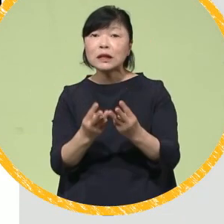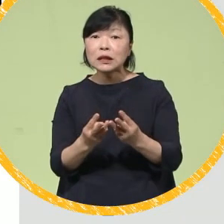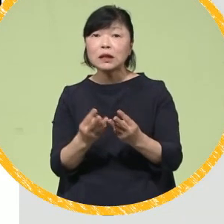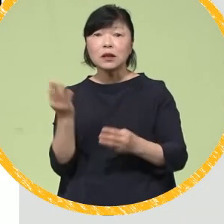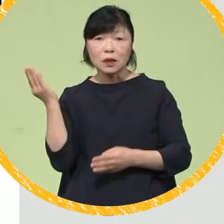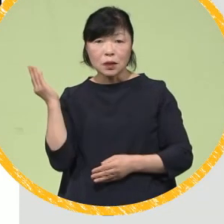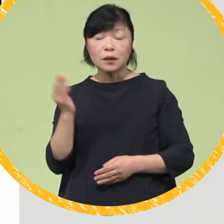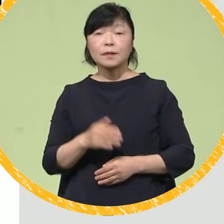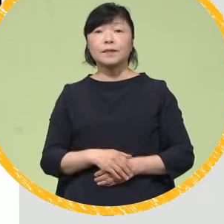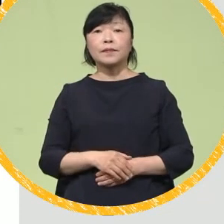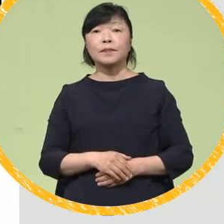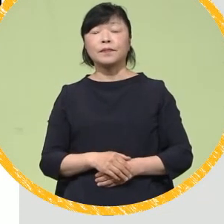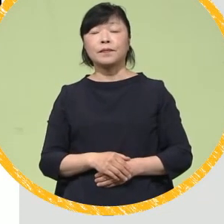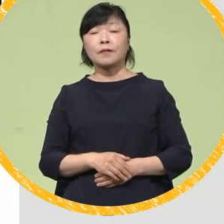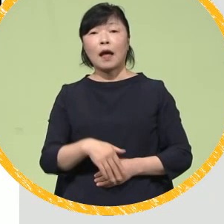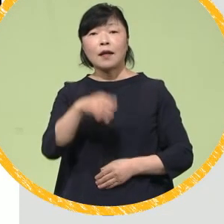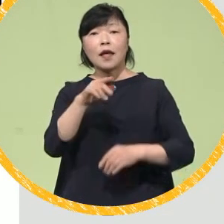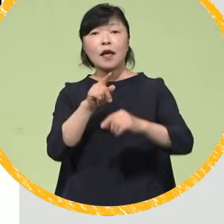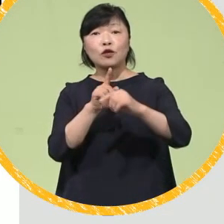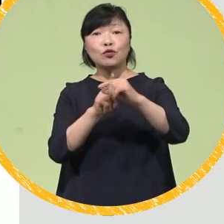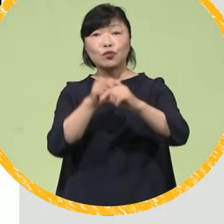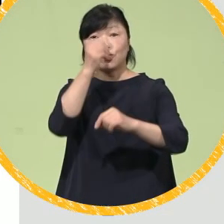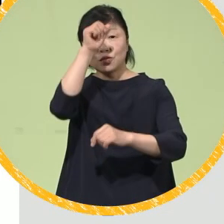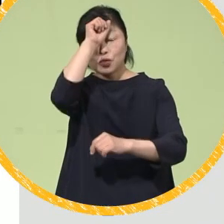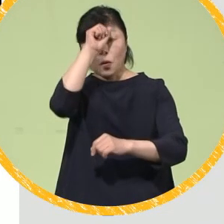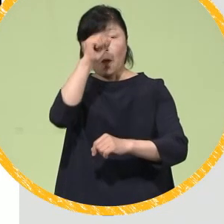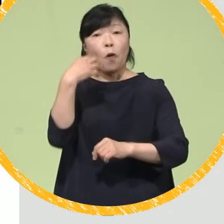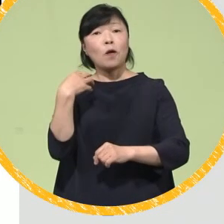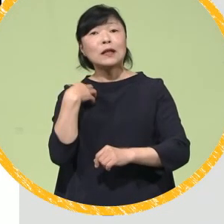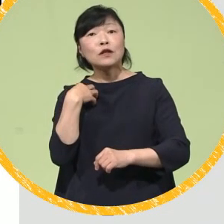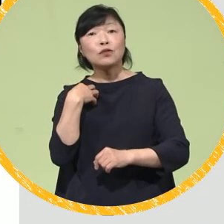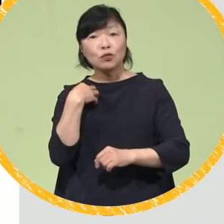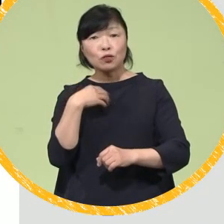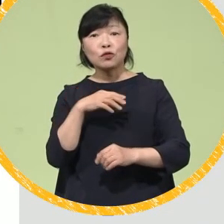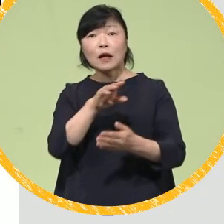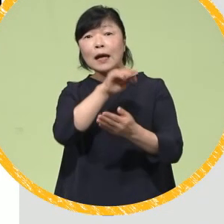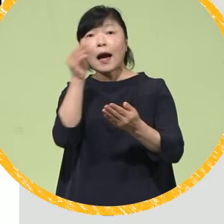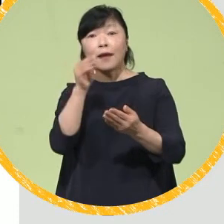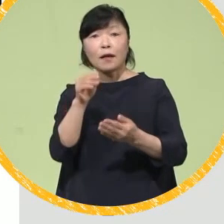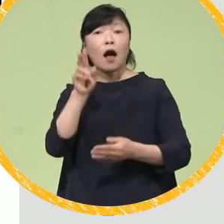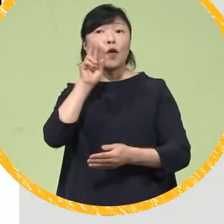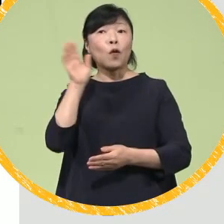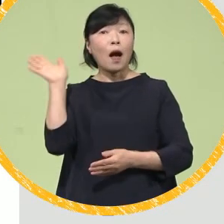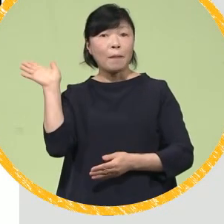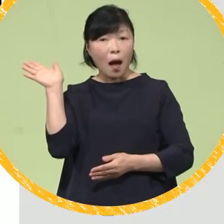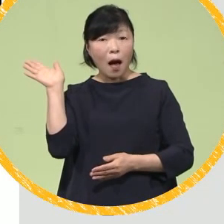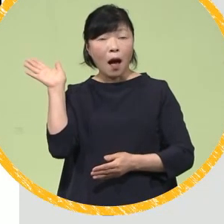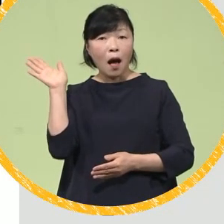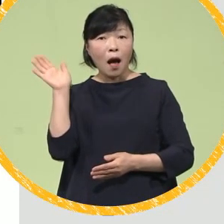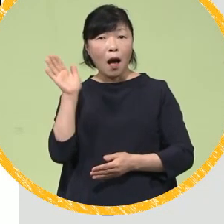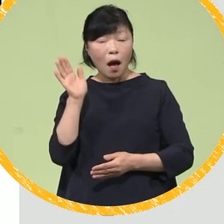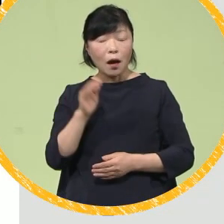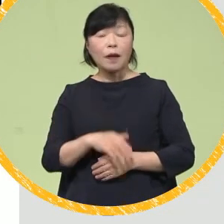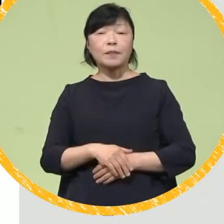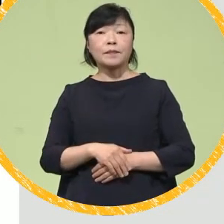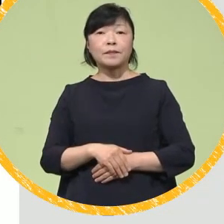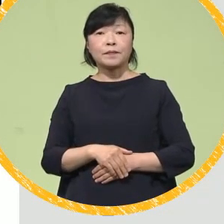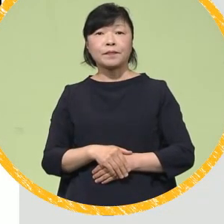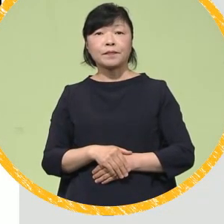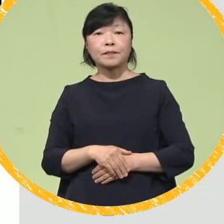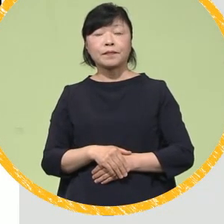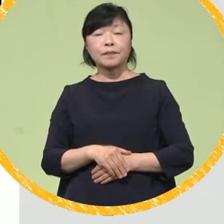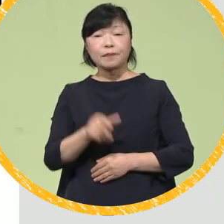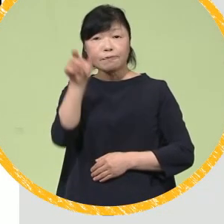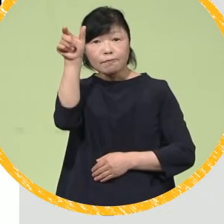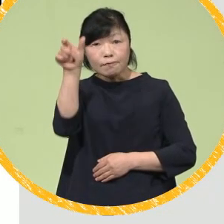う ん、 はい、 あ、こちら 熱中症リスクカレンダーというんですけども、はい、これ横浜がですね、左から 1,2,3,4 番目に